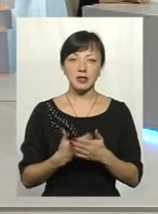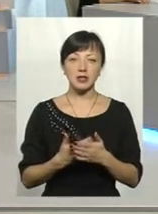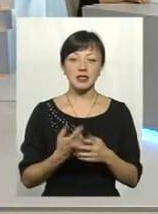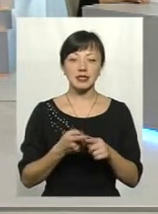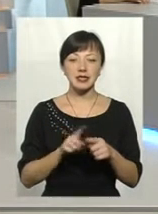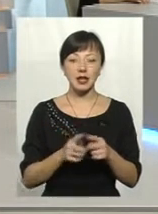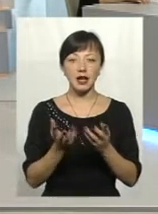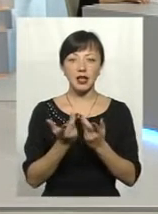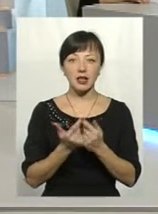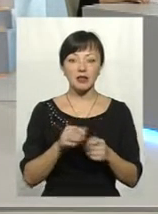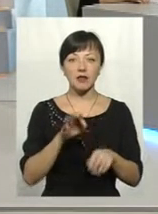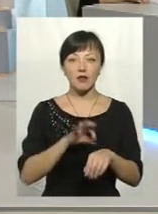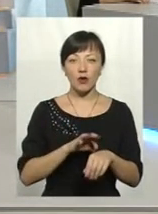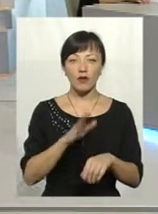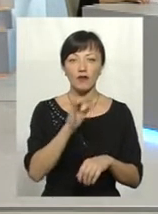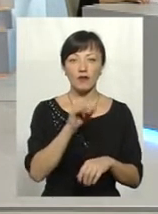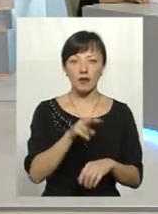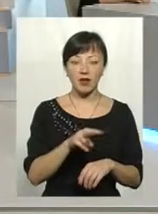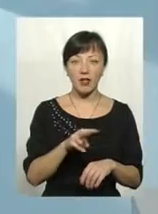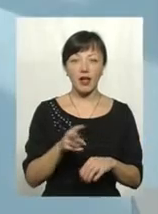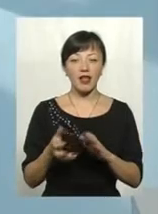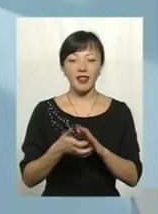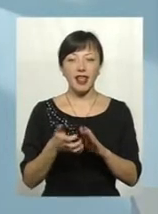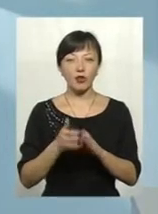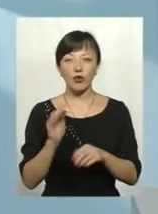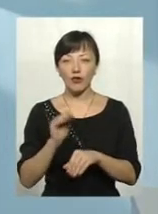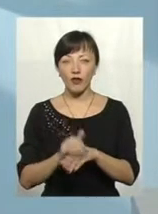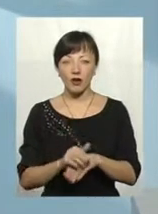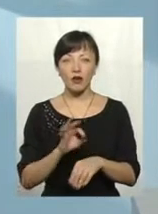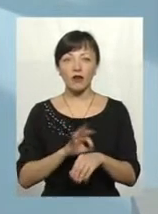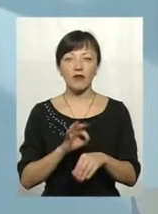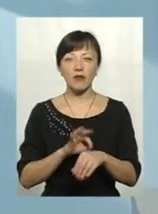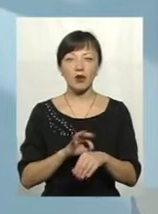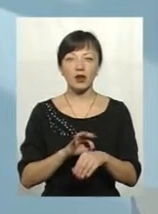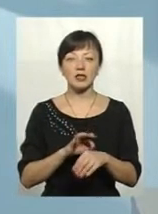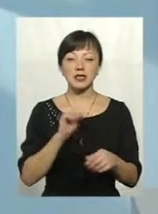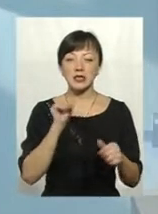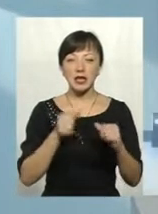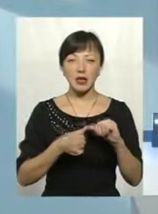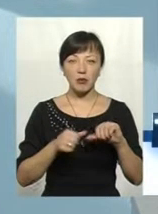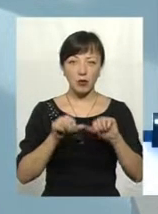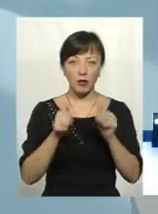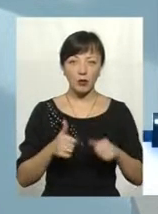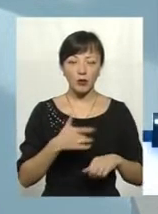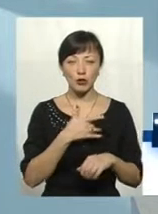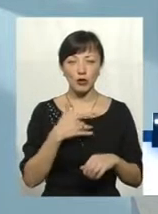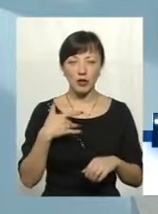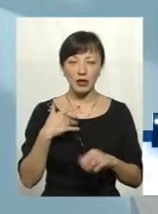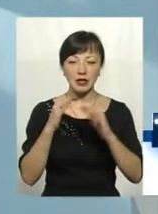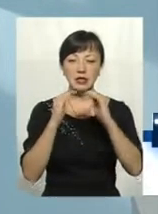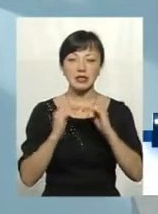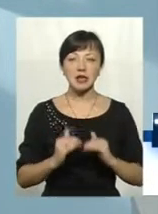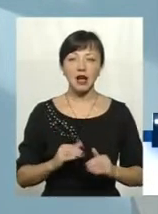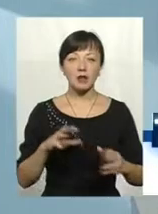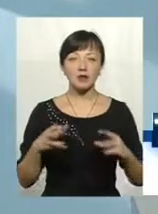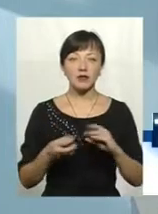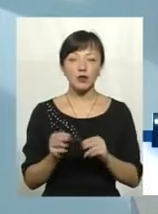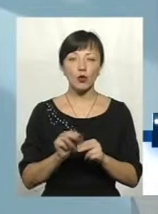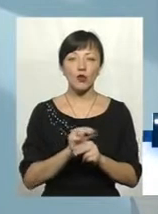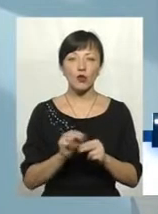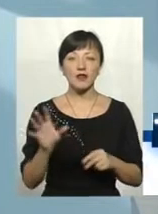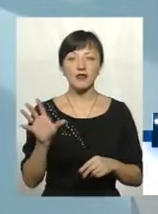кількість хворих, значить, ВІЛ-інфіковані, недовиявлені, хворі з сікими формами туберкульозу, низька ефективність лікування, все